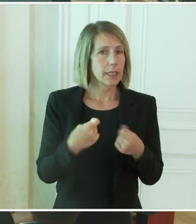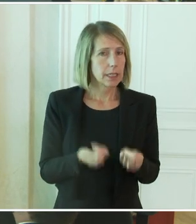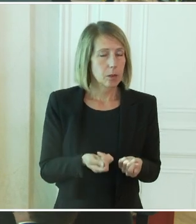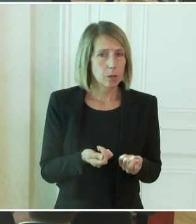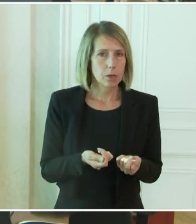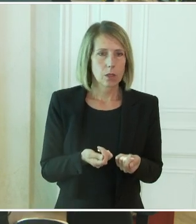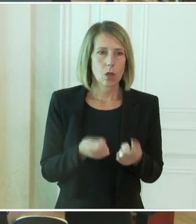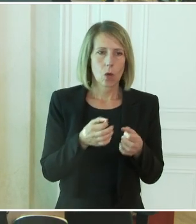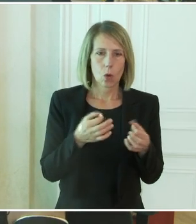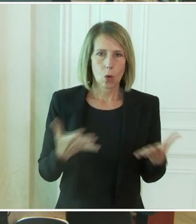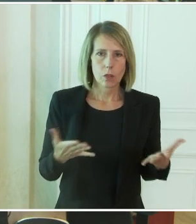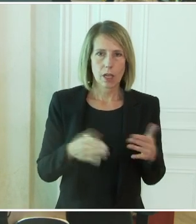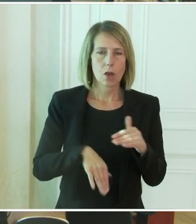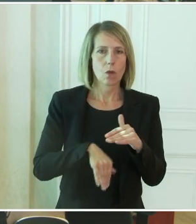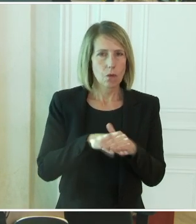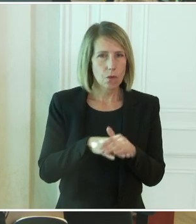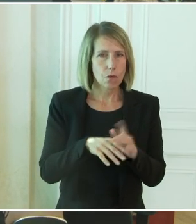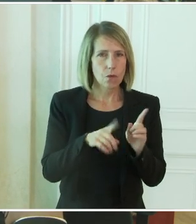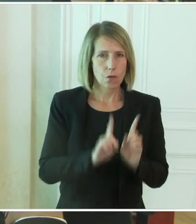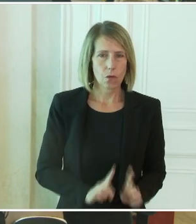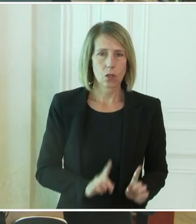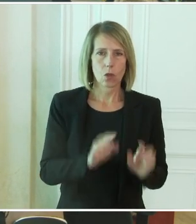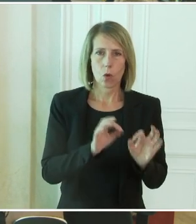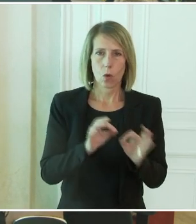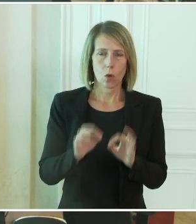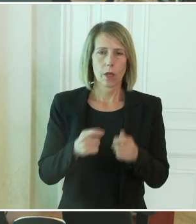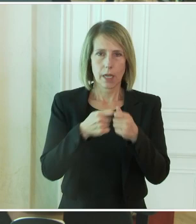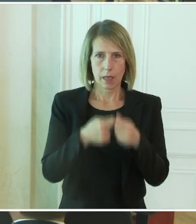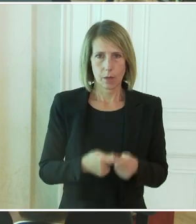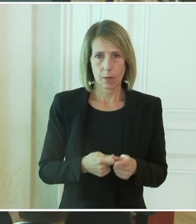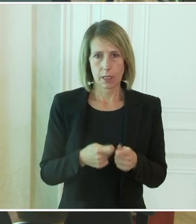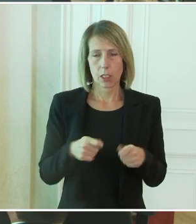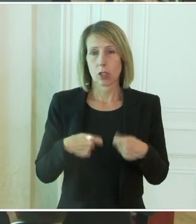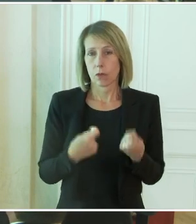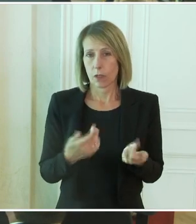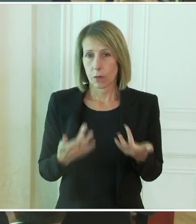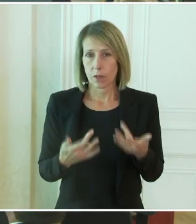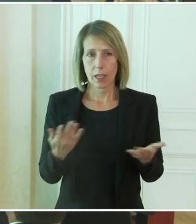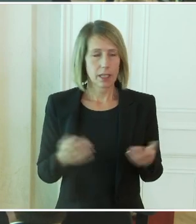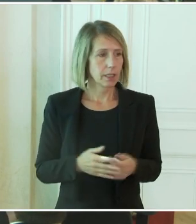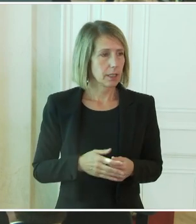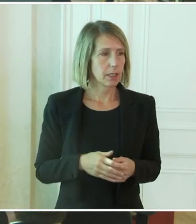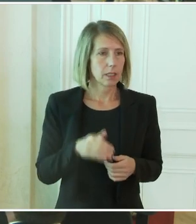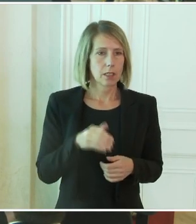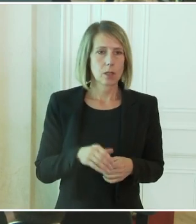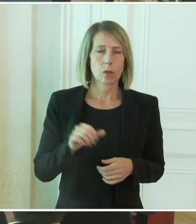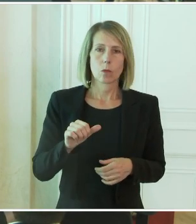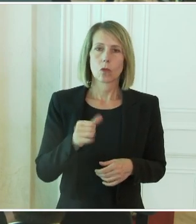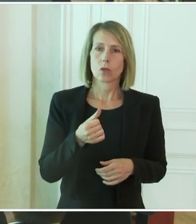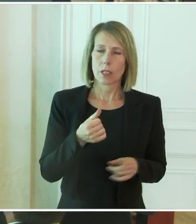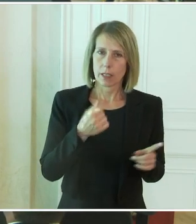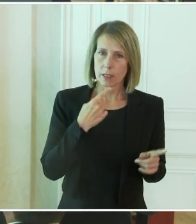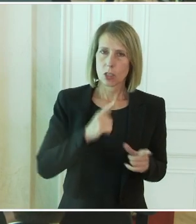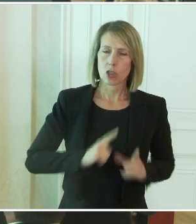Vielleicht ohne vollständige ordentliche Mitgliedschaft. Ich kann die Antwort hier sehr kurz halten. Zum Ersten gilt es jetzt, die Stellungnahme